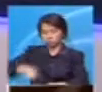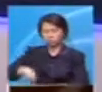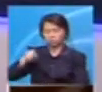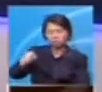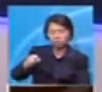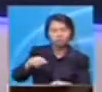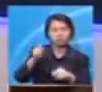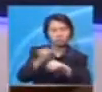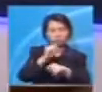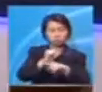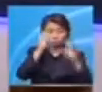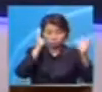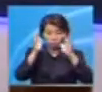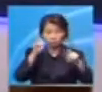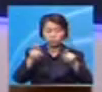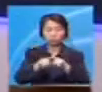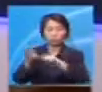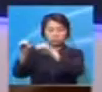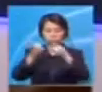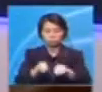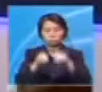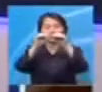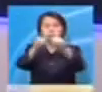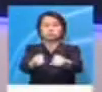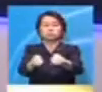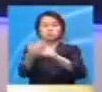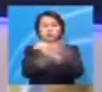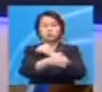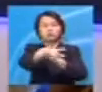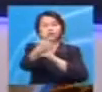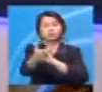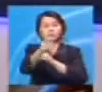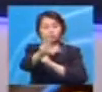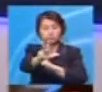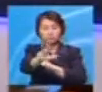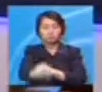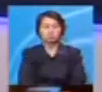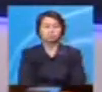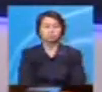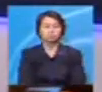didakwa menggunakan negara ini sebagai transit untuk berhijrah ke negara